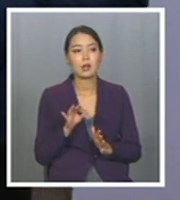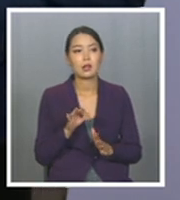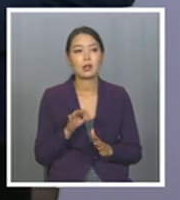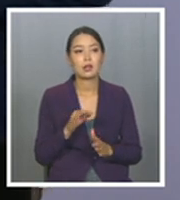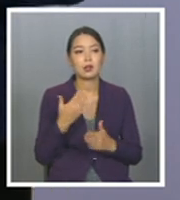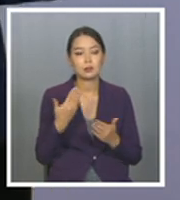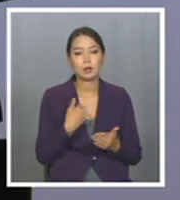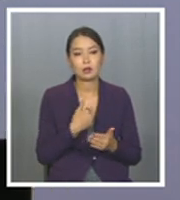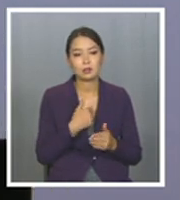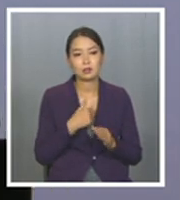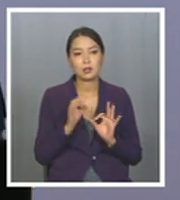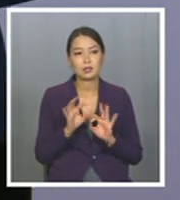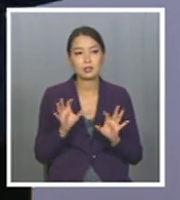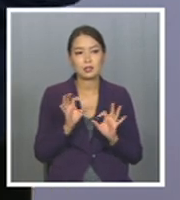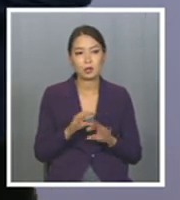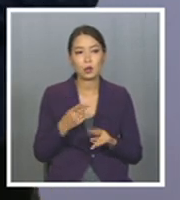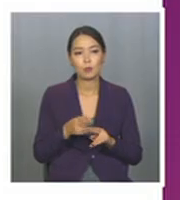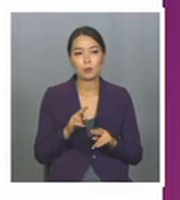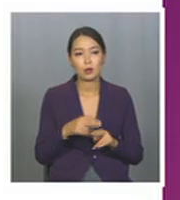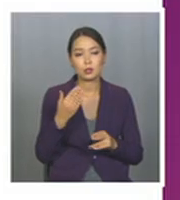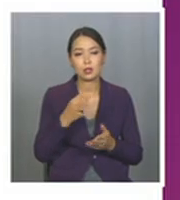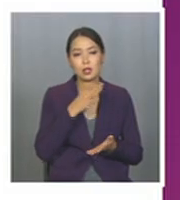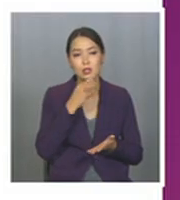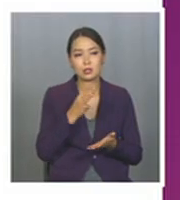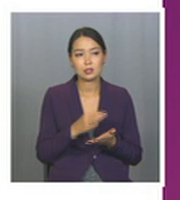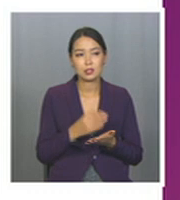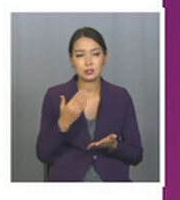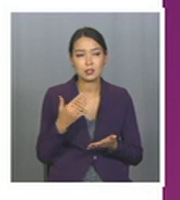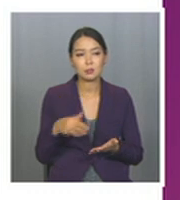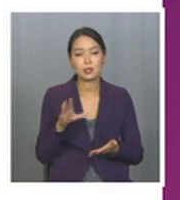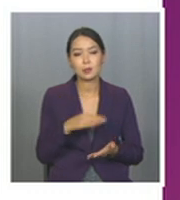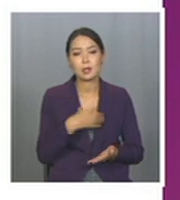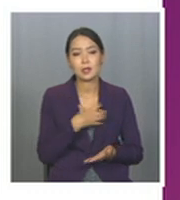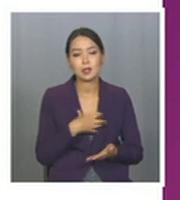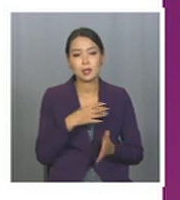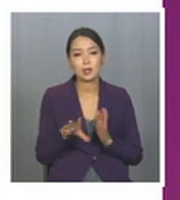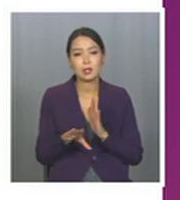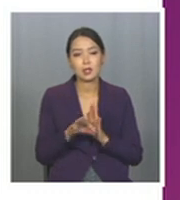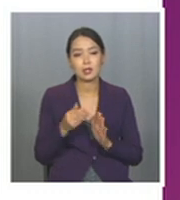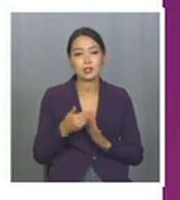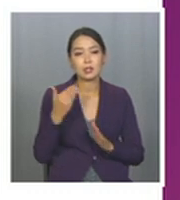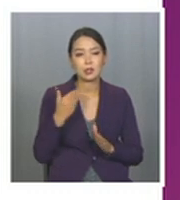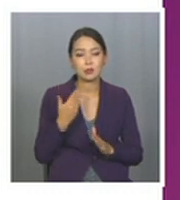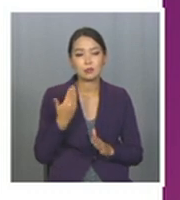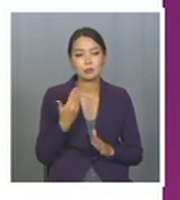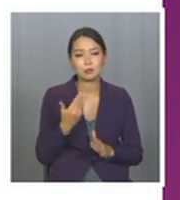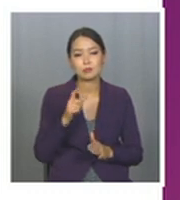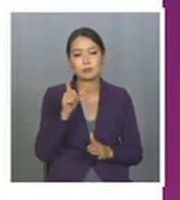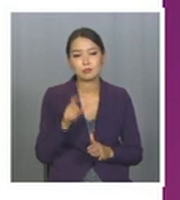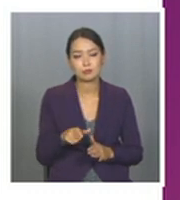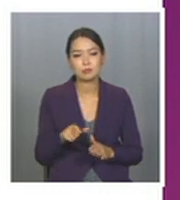келеді. Меніңше дәл осы жастан бас тартудың алғышарттарының негізгі себебі жоғарыда атап өткеніміздей бірінші кезекте бұл социалистік ұстанымға деген